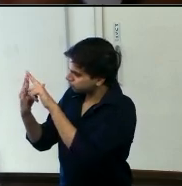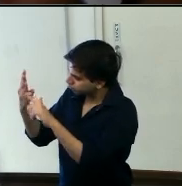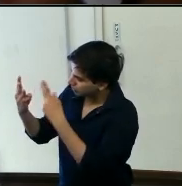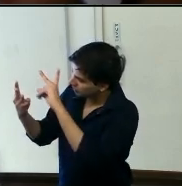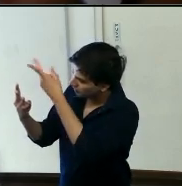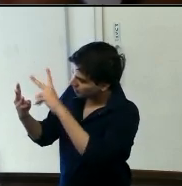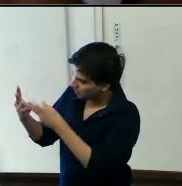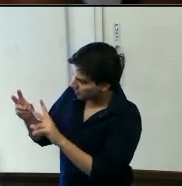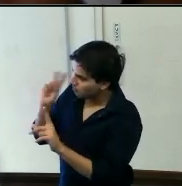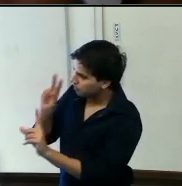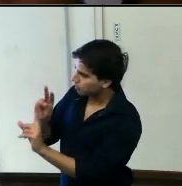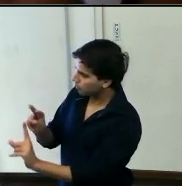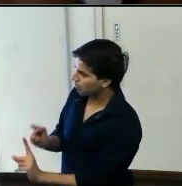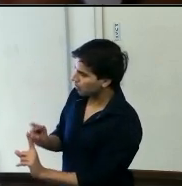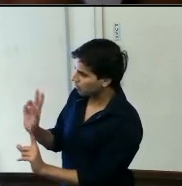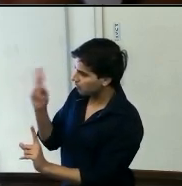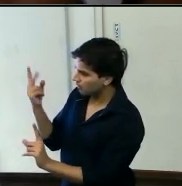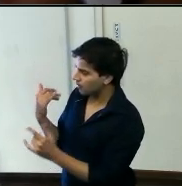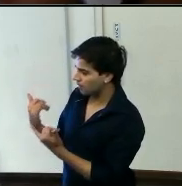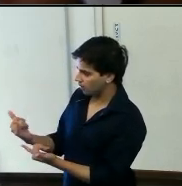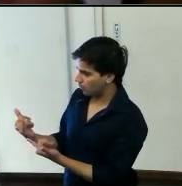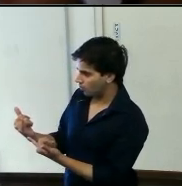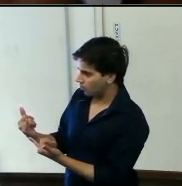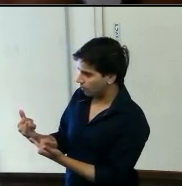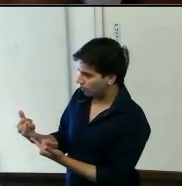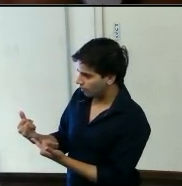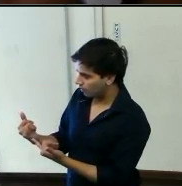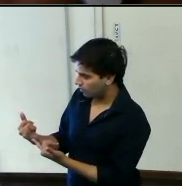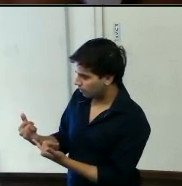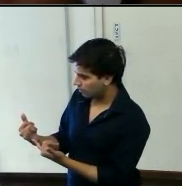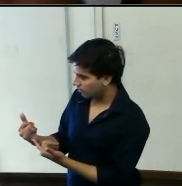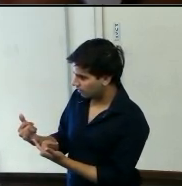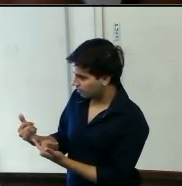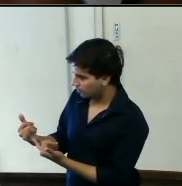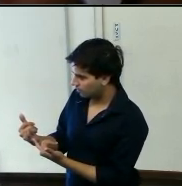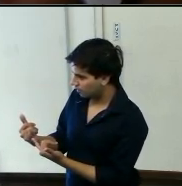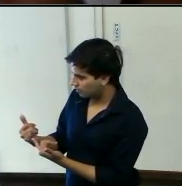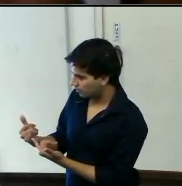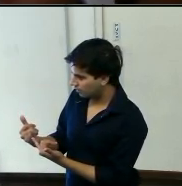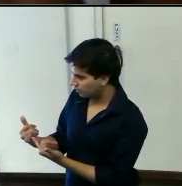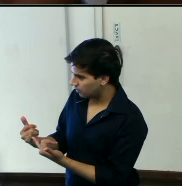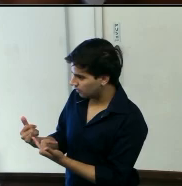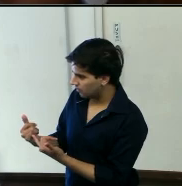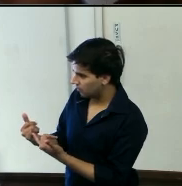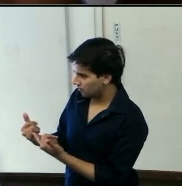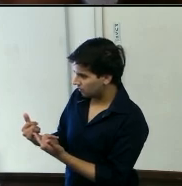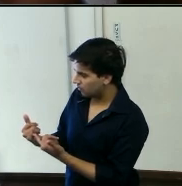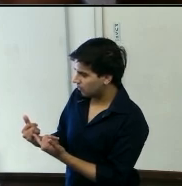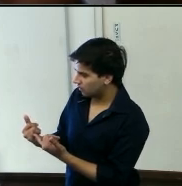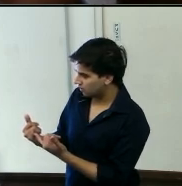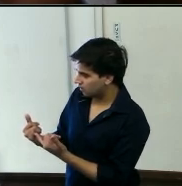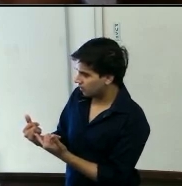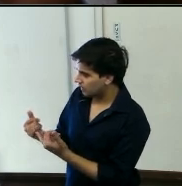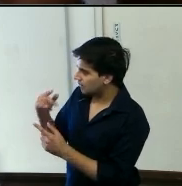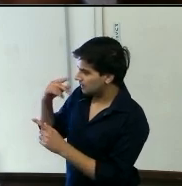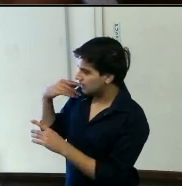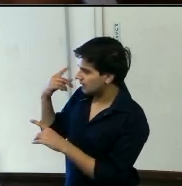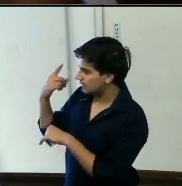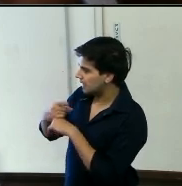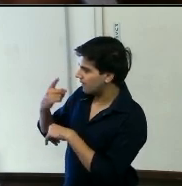ಮ್ಯೂಸಿಕ್ ಕೇಳ್ತಾರೆ ಅಂದ್ಬಿಟ್ಟು. ಸೊ ನಾವಿಬ್ರು ಮಾತಾಡ್ತಾ it evolved into something. Several days we